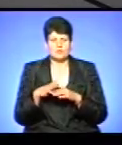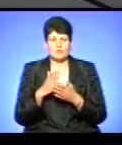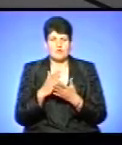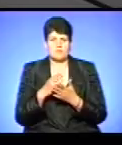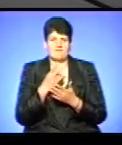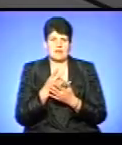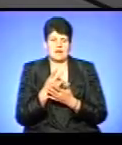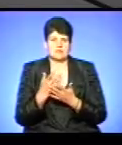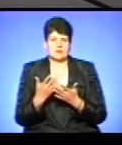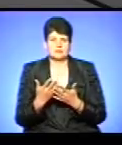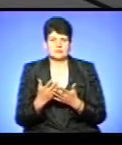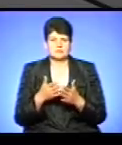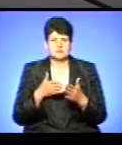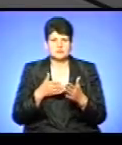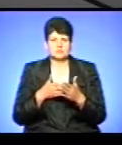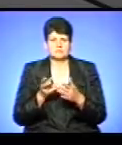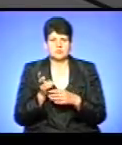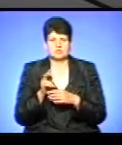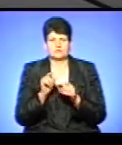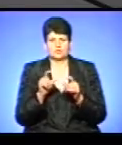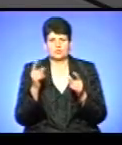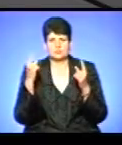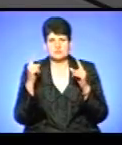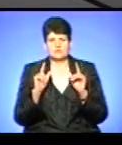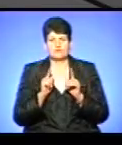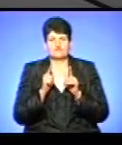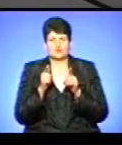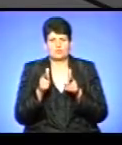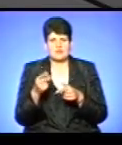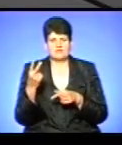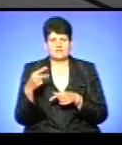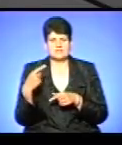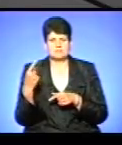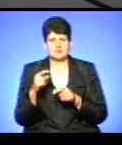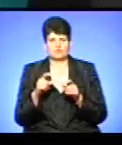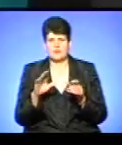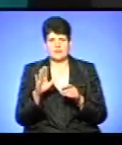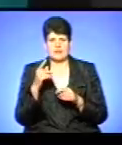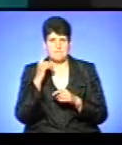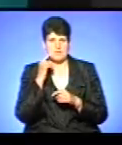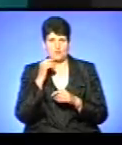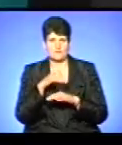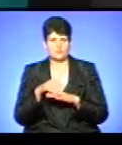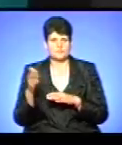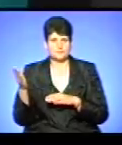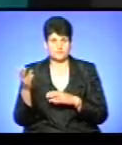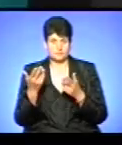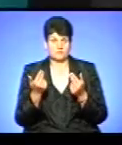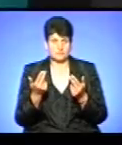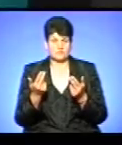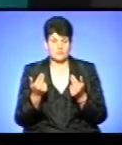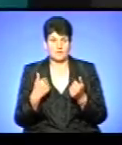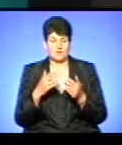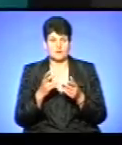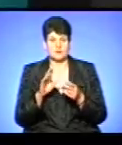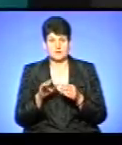виглядати, дійшли до школи мистецтв і вже вступили в цей клас в 21-ту, а не на медовій 5. Ну, однозначно, діти